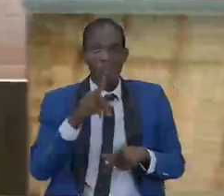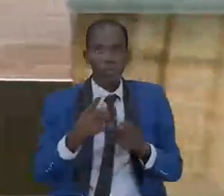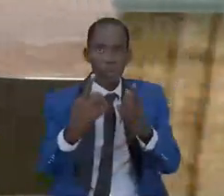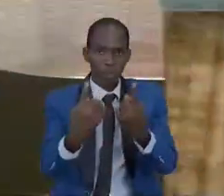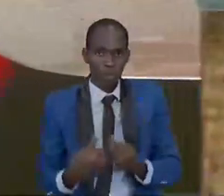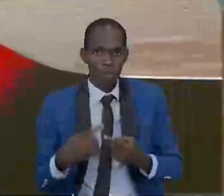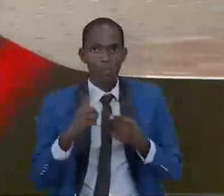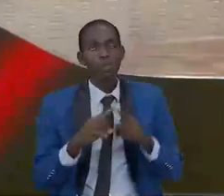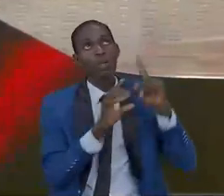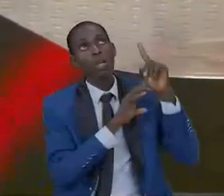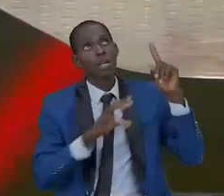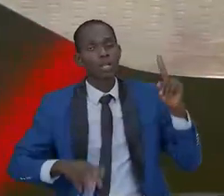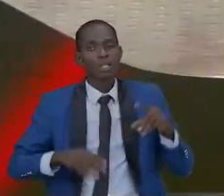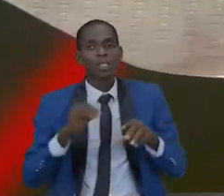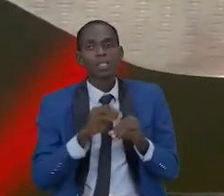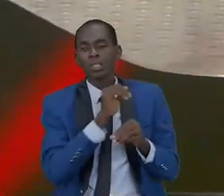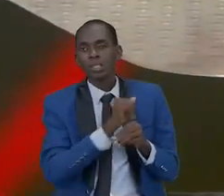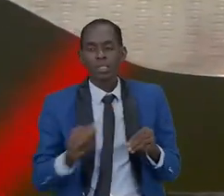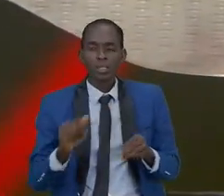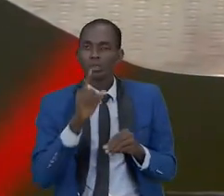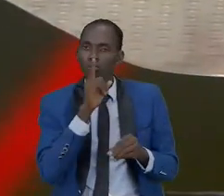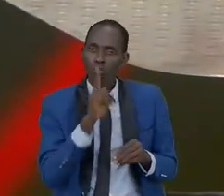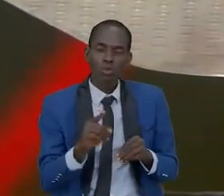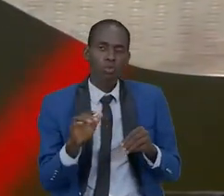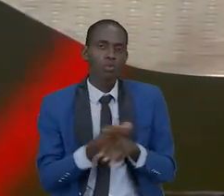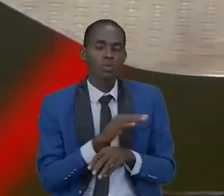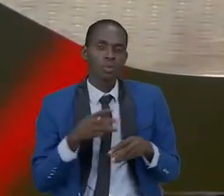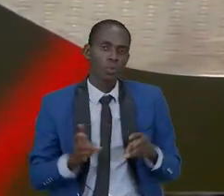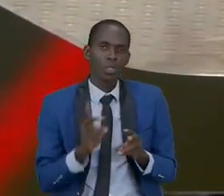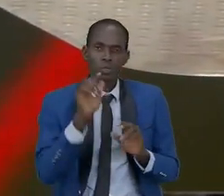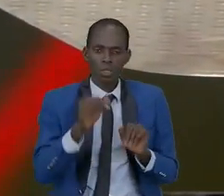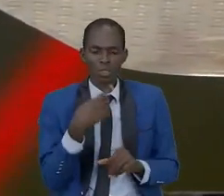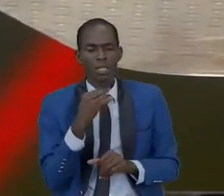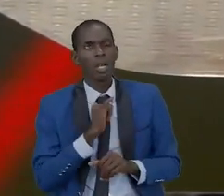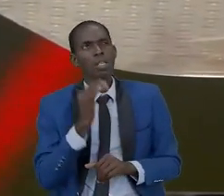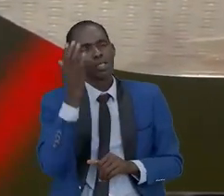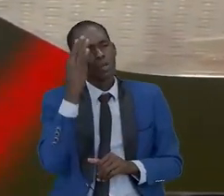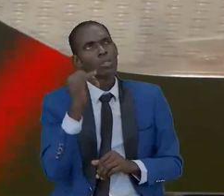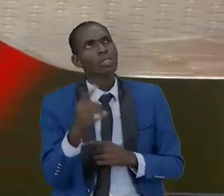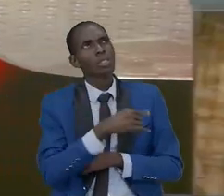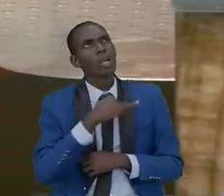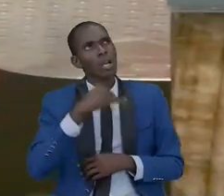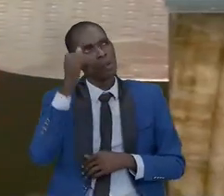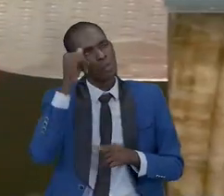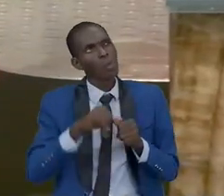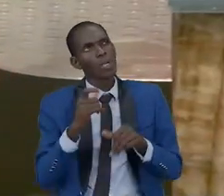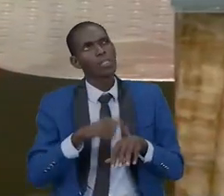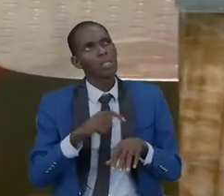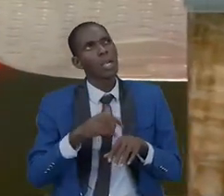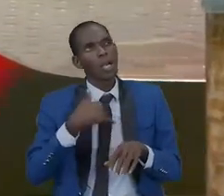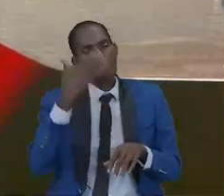à Christ de manière définie et vous pouvez déclarer je connais le jour je connais le temps je connais